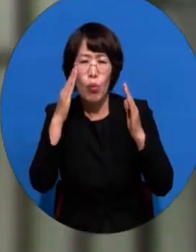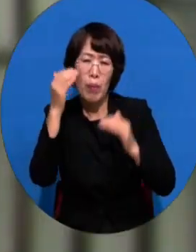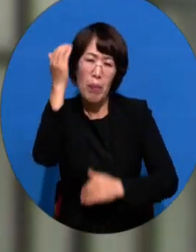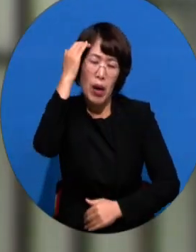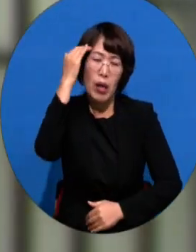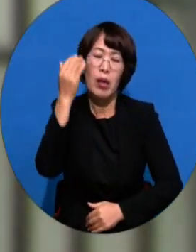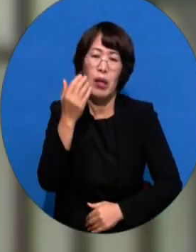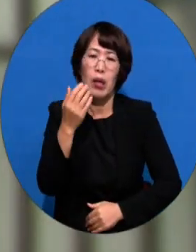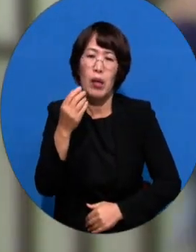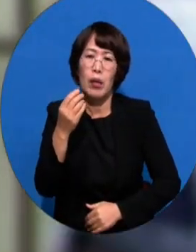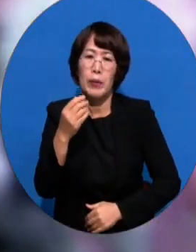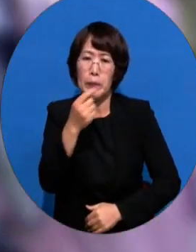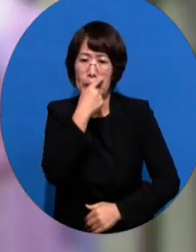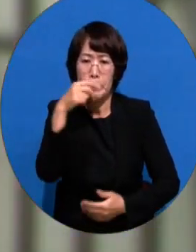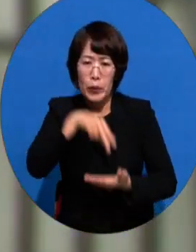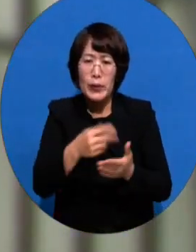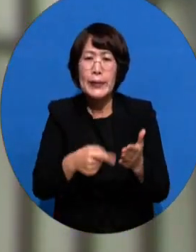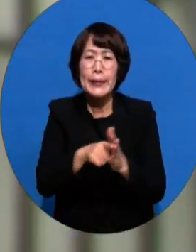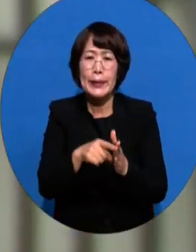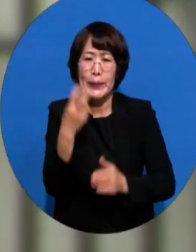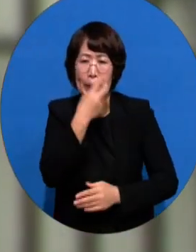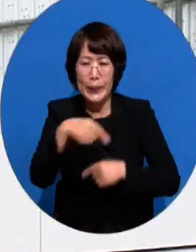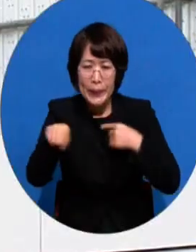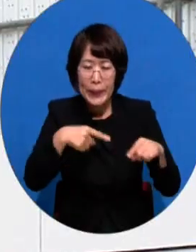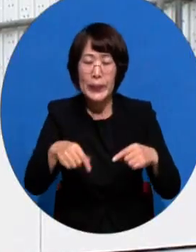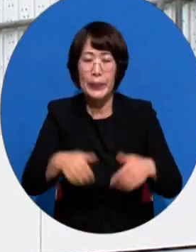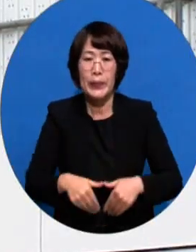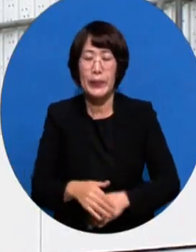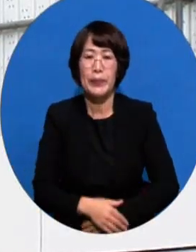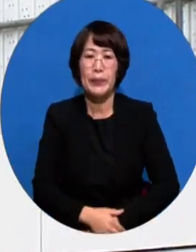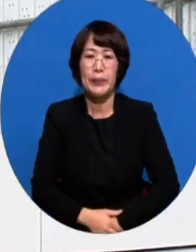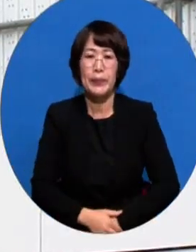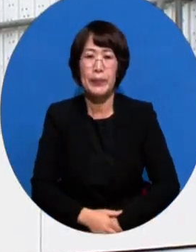보장을 위해 더 촘촘한 관리 대책이 필요합니다. MBC 뉴스 임지은입니다.